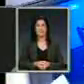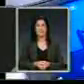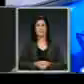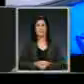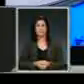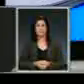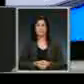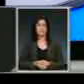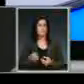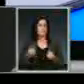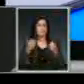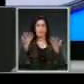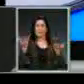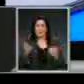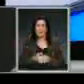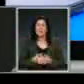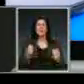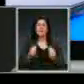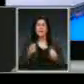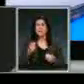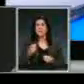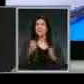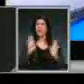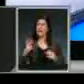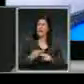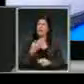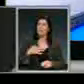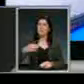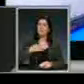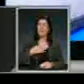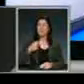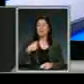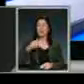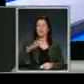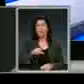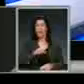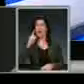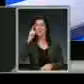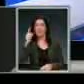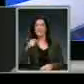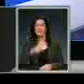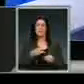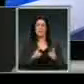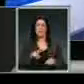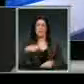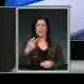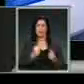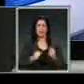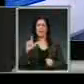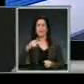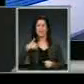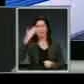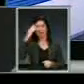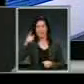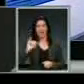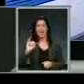זה מדהים כמה הדברים שהם טריוויאליים כל כך בשבילנו, אפילו לא ניחשתי שזה הולך להיות קשה. אבל תקשיבי, אני מכירה את יובל וגנר מאז ימי הבית